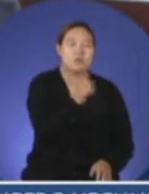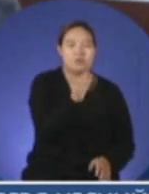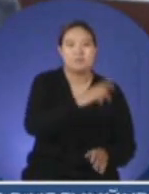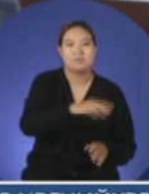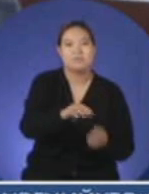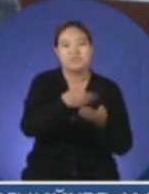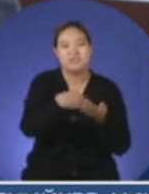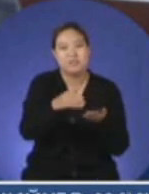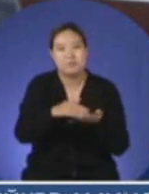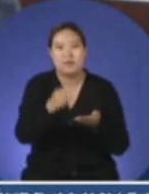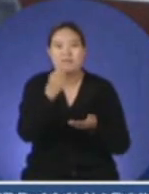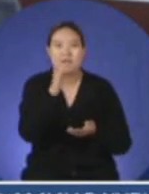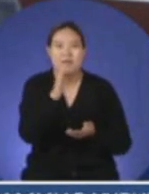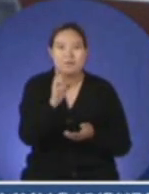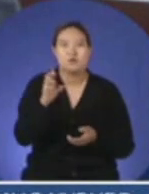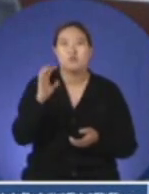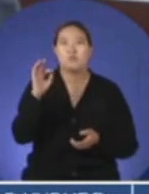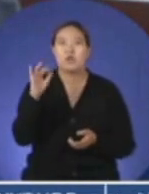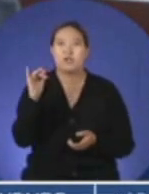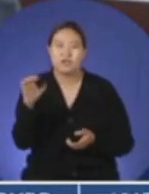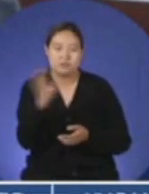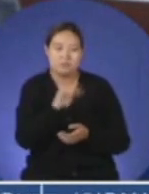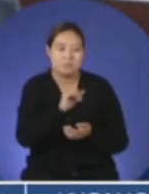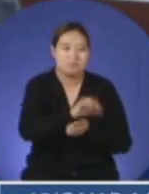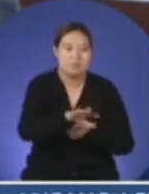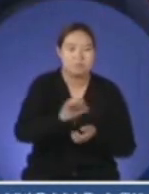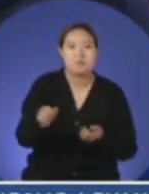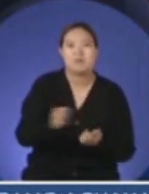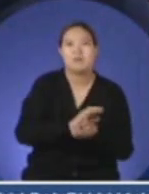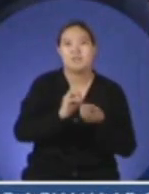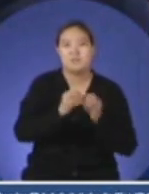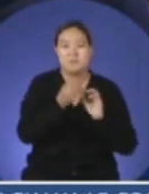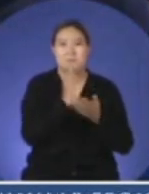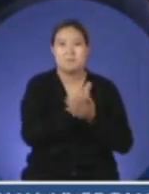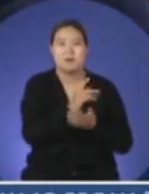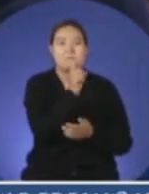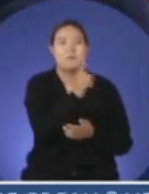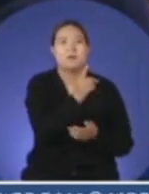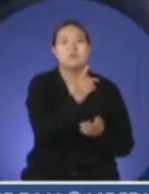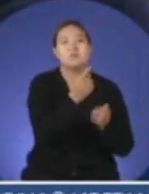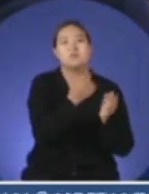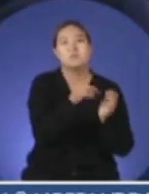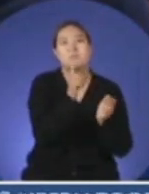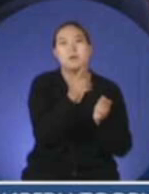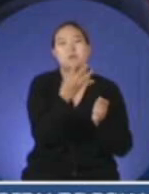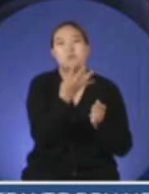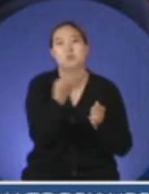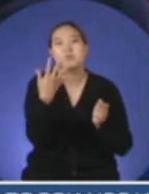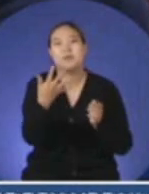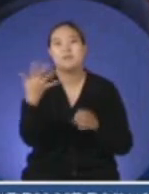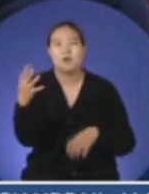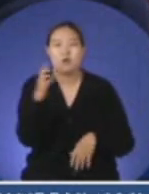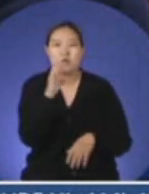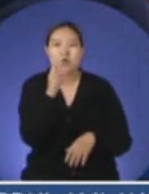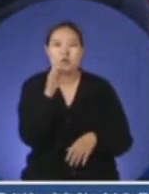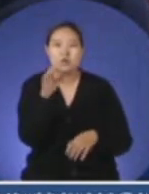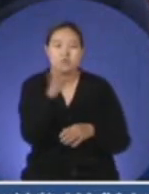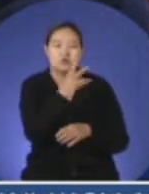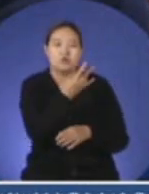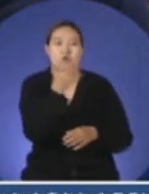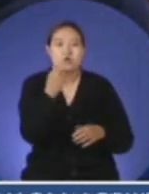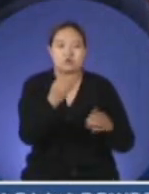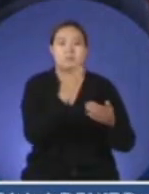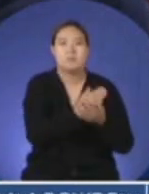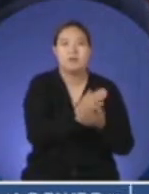болон бодис цацаж байна. Одоогоор нийслэл 3600 тонн давс, 1450 тонн бодисын нөөцтэй байгаа бөгөөд 15